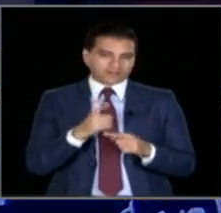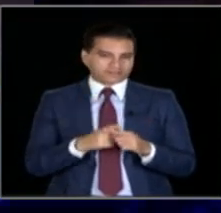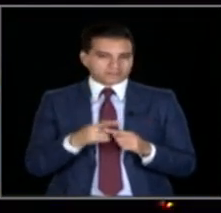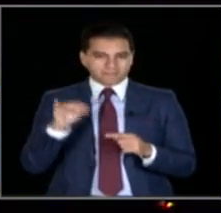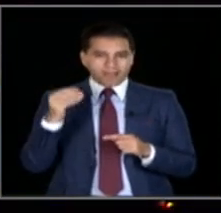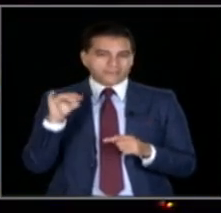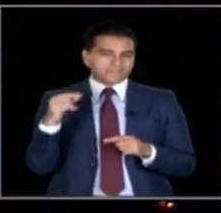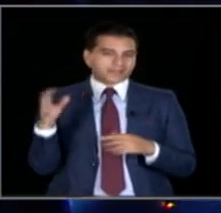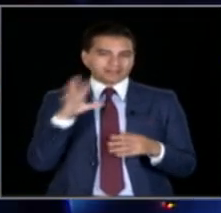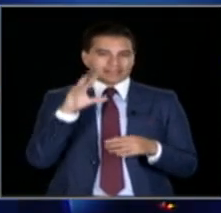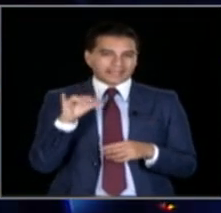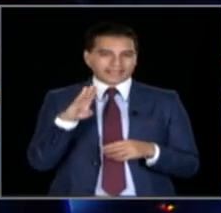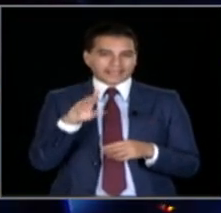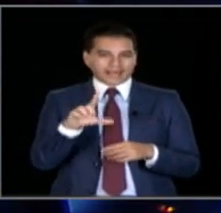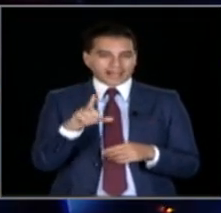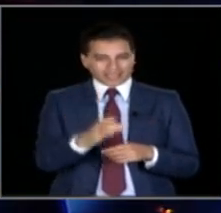طبعا.